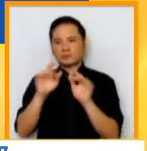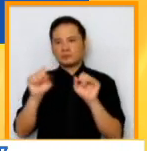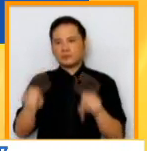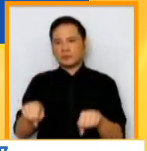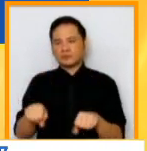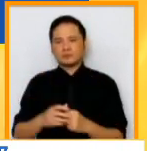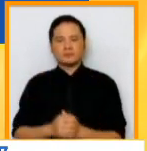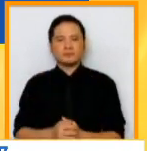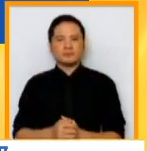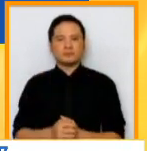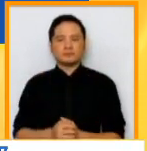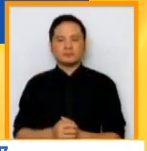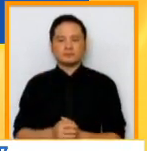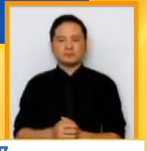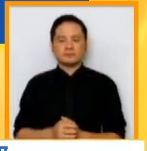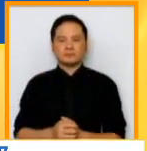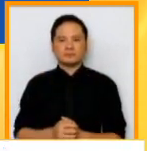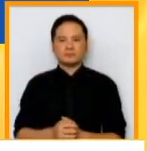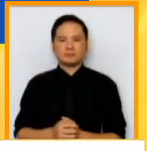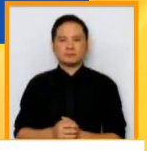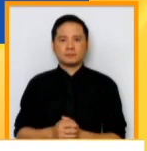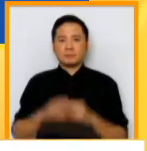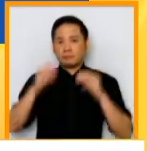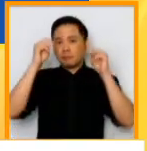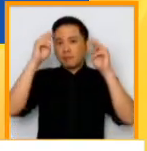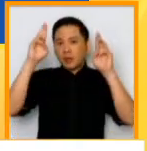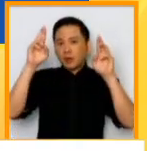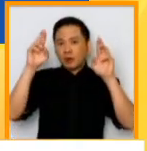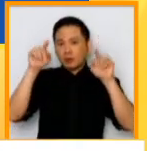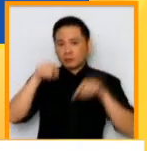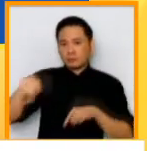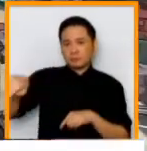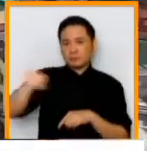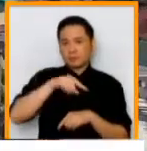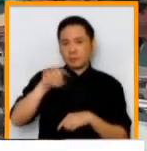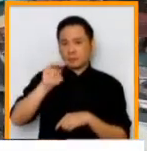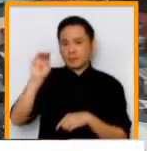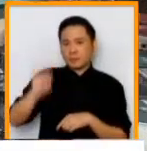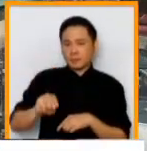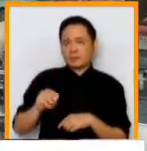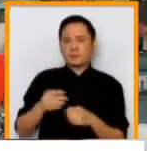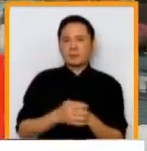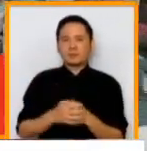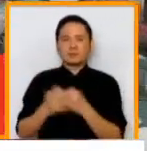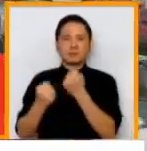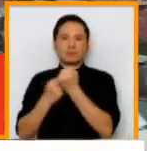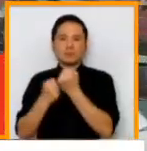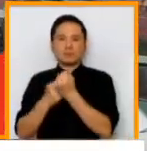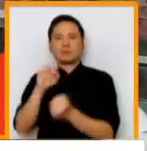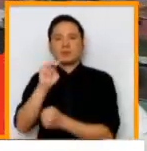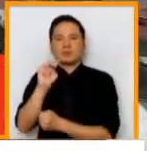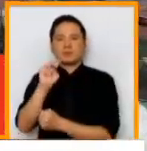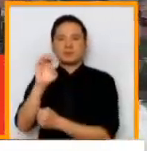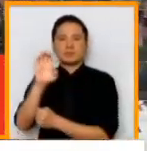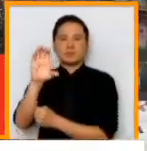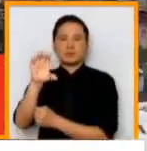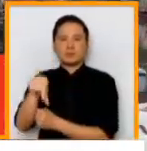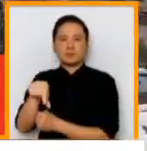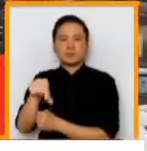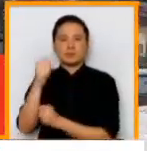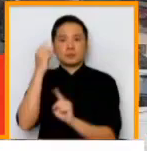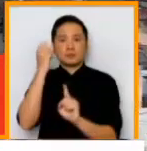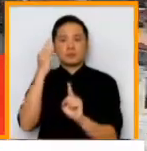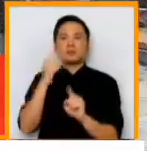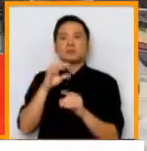Nauna nang sinabi ng ilang mayor sa Metro Manila na pabor sila sa MECQ. Pero ayon po kay dating Special Advisor para sa National